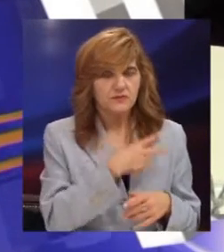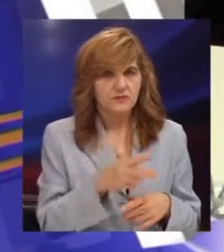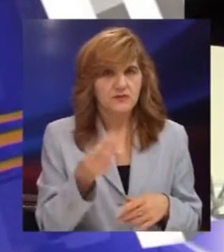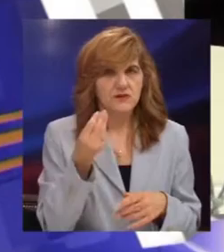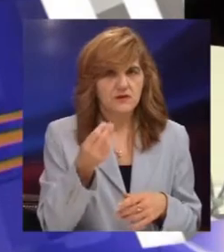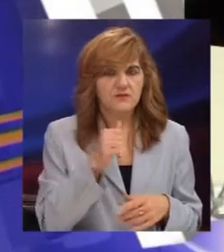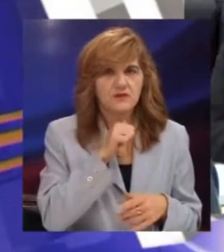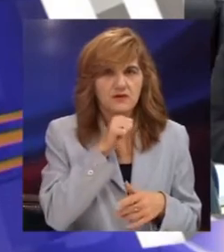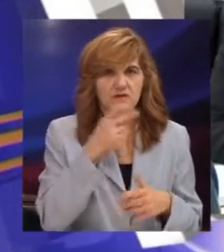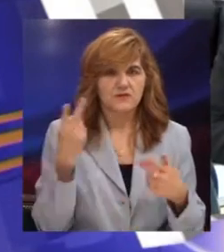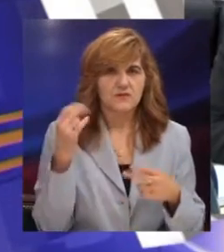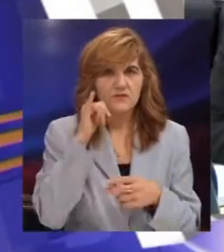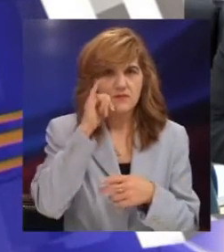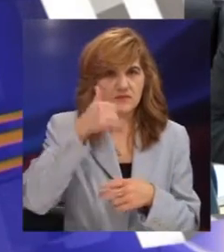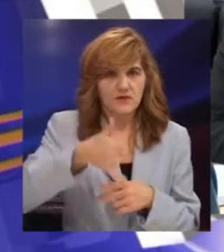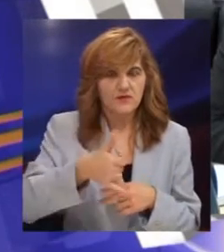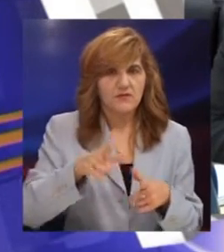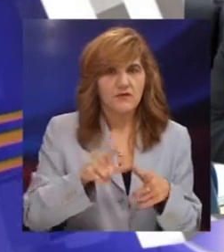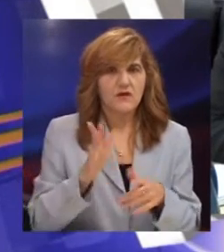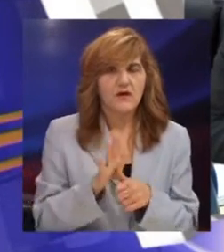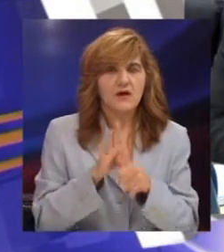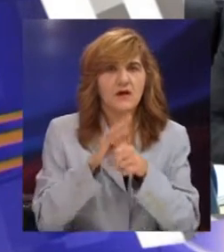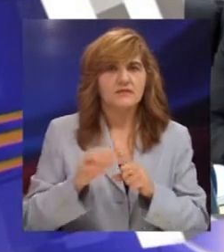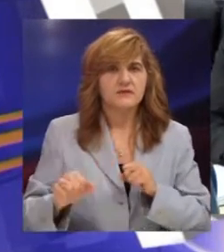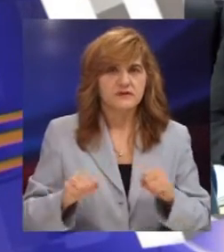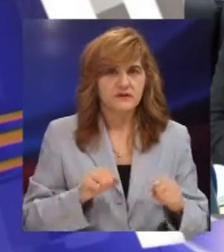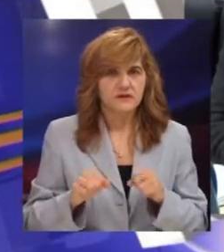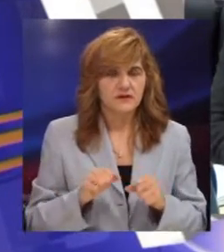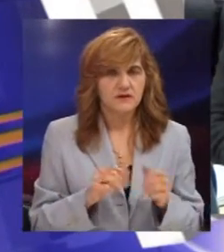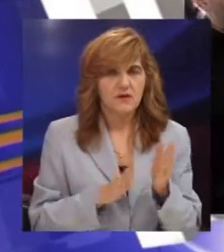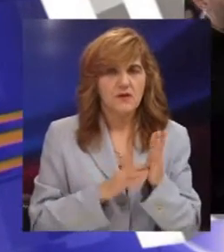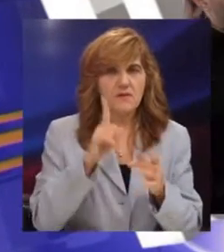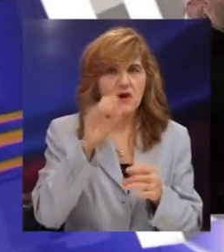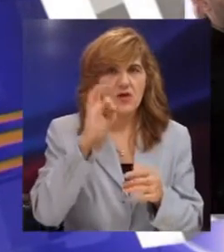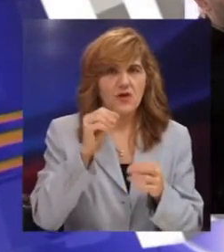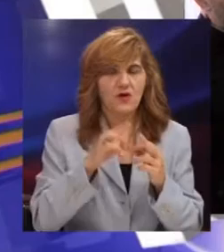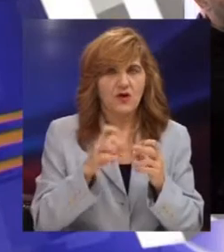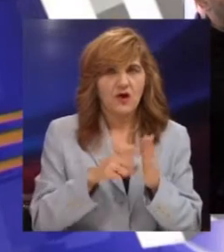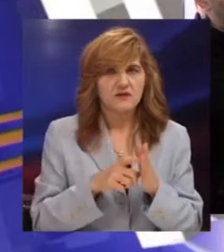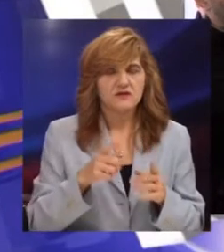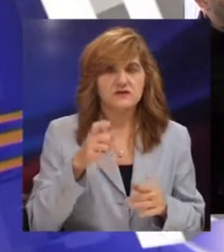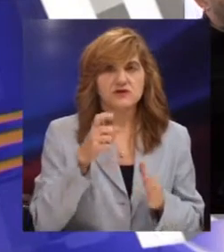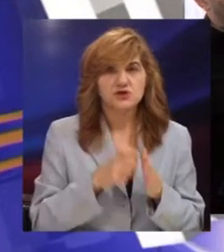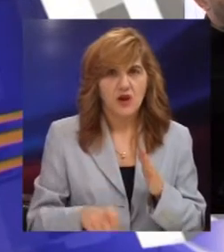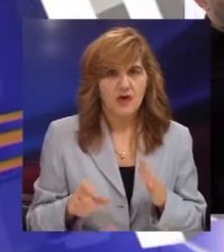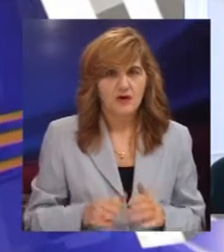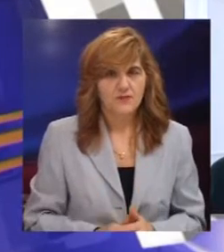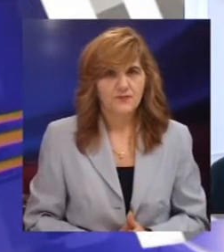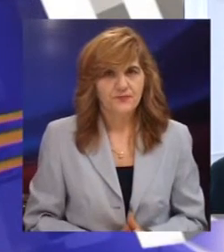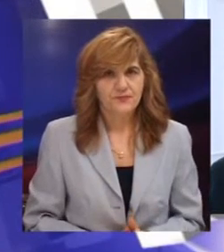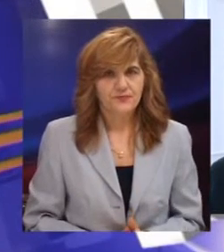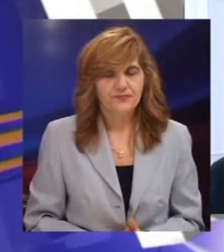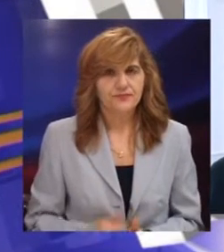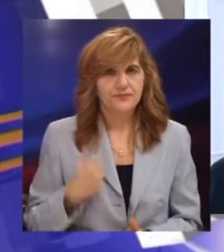posete Srpsko-iranske poslovne komore Iranu, čiji je generalni direktor ATB Severa Milorad Vasić član. Mi naravno